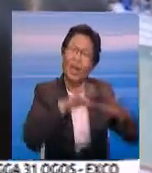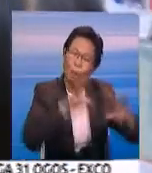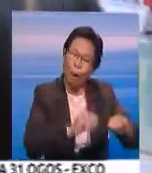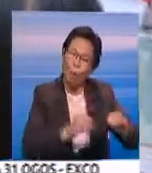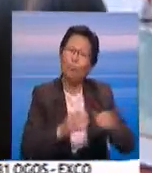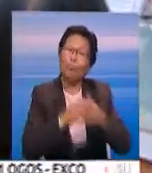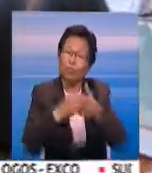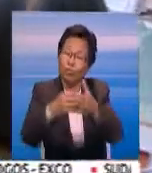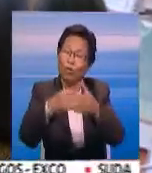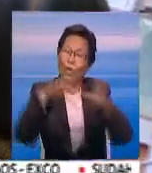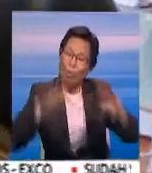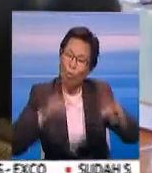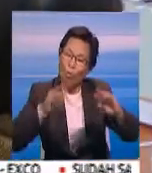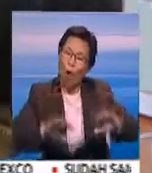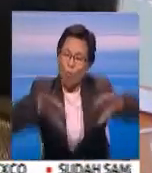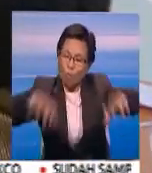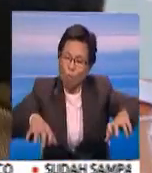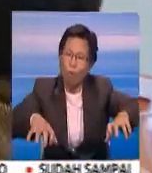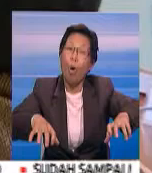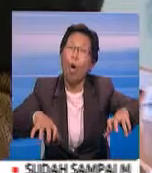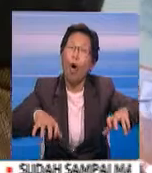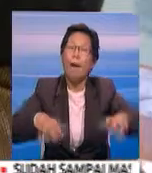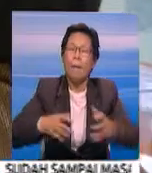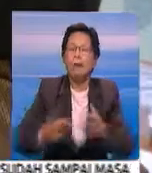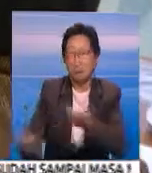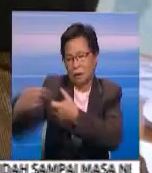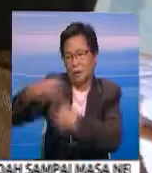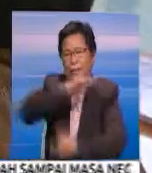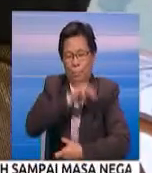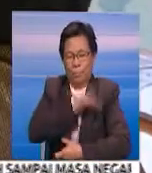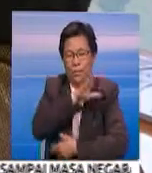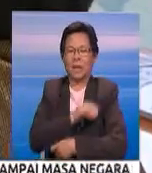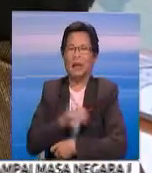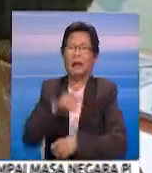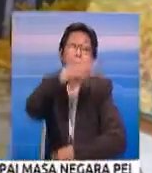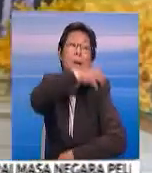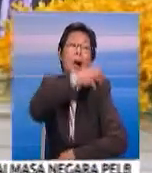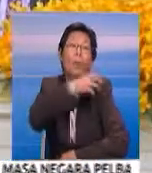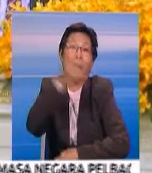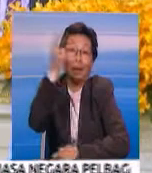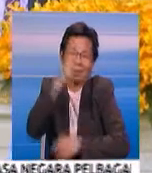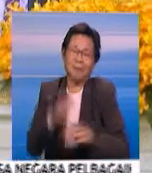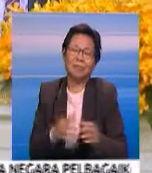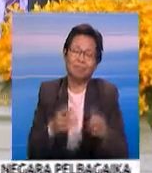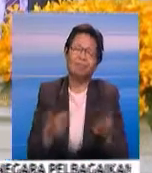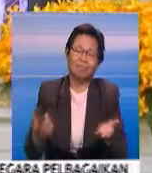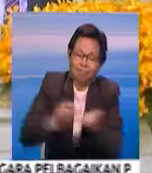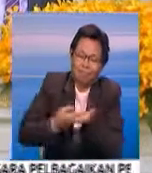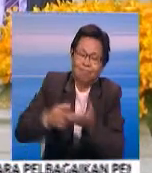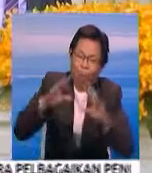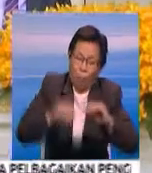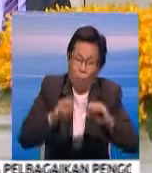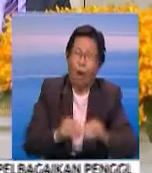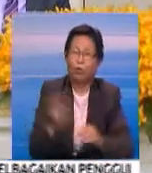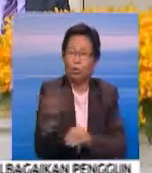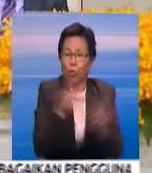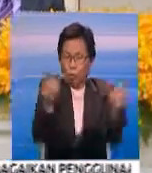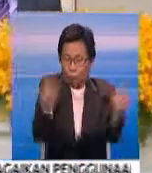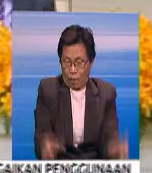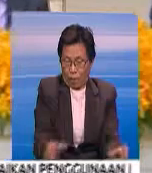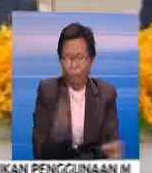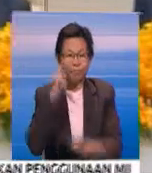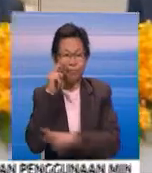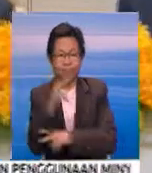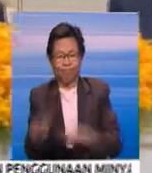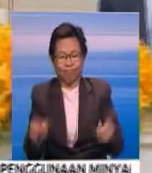hala yang turut disertai beberapa menteri dan pegawai kanan kerajaan. Kedua-dua pemimpin kemudian menyaksikan